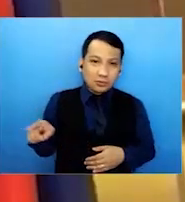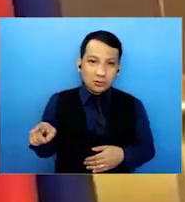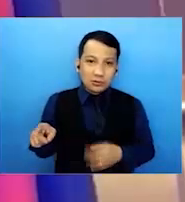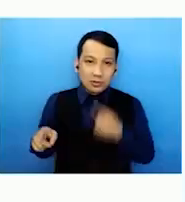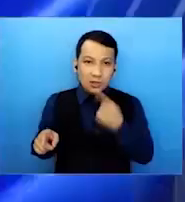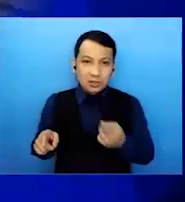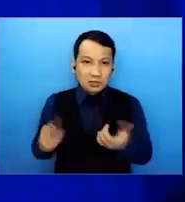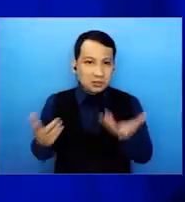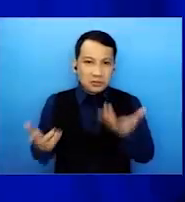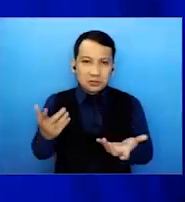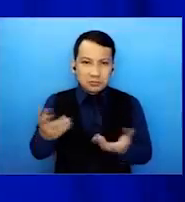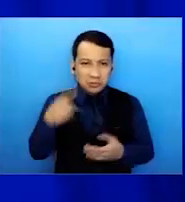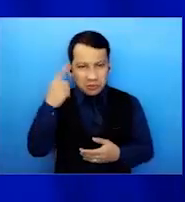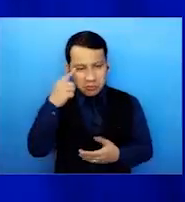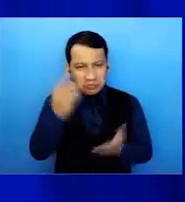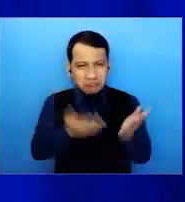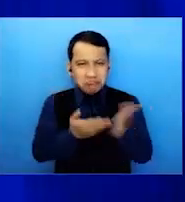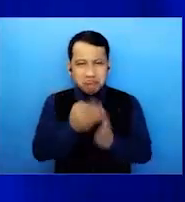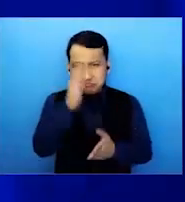Hindi.